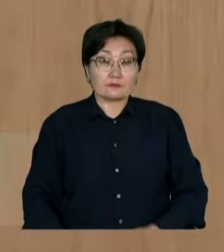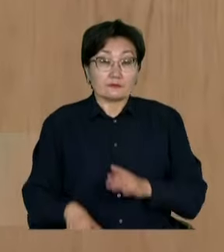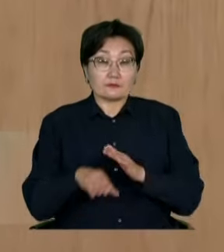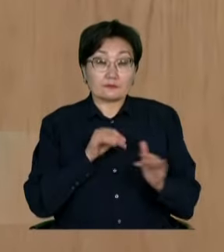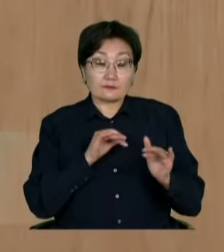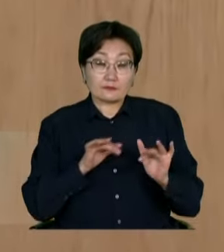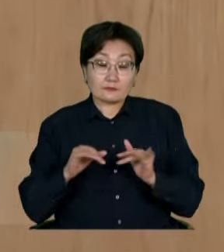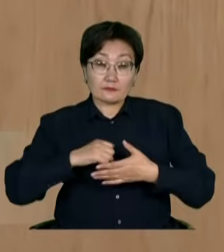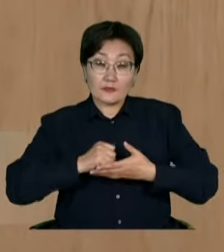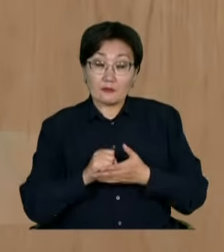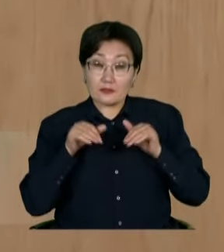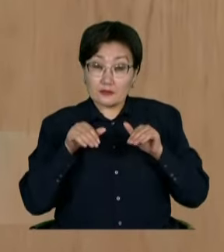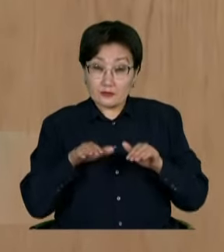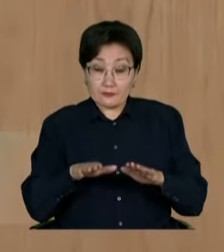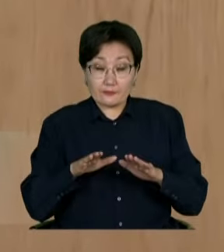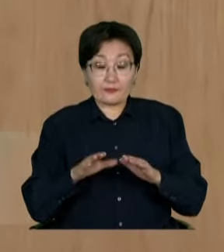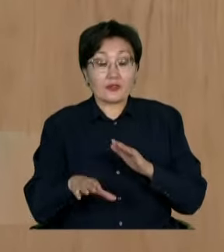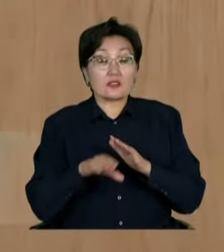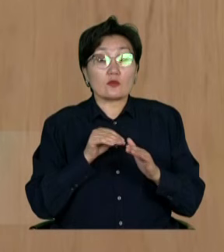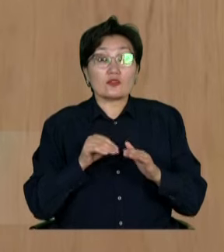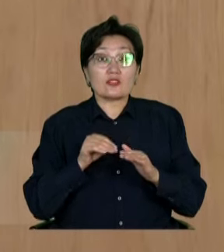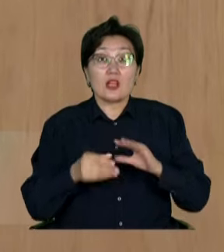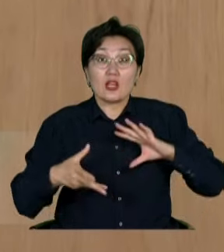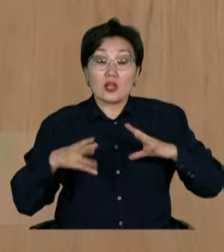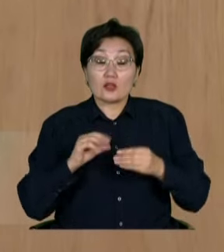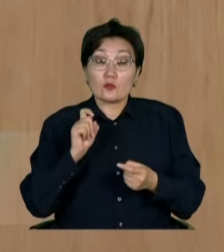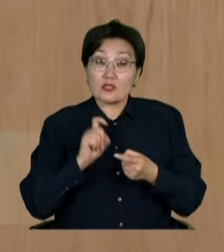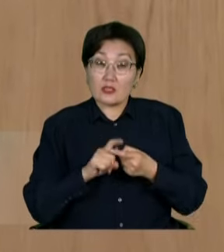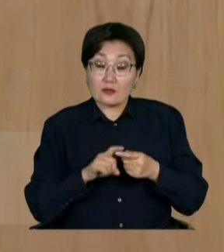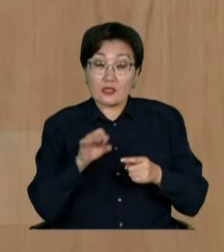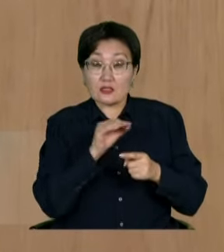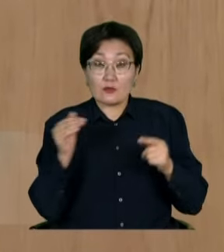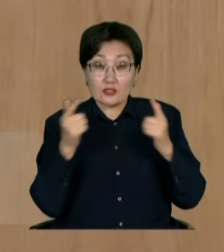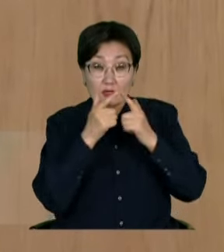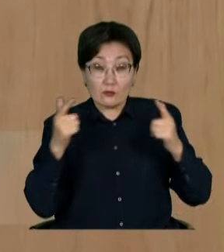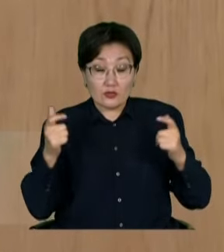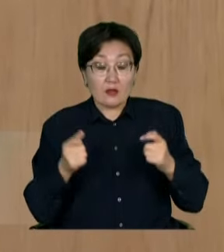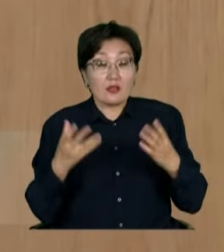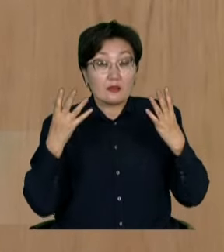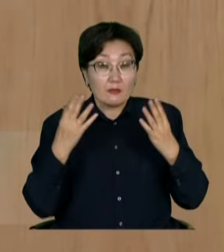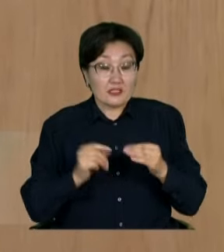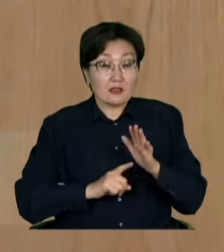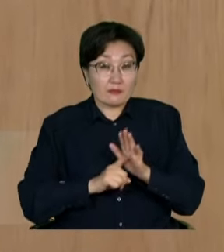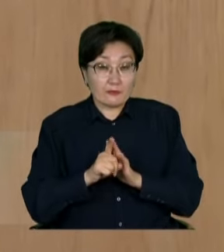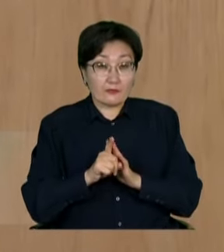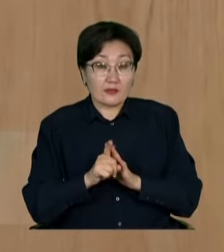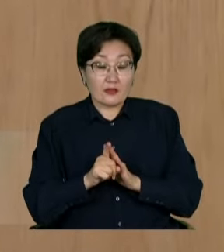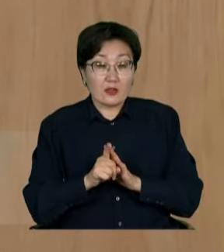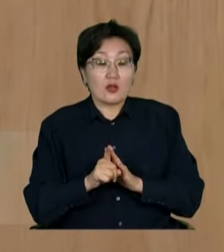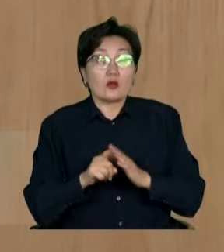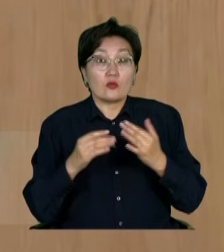Референдумда қабылданған шешім референдумның қорытындылары туралы ресми хабар жарияланған күннен бастап